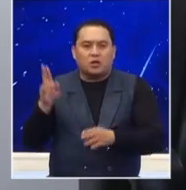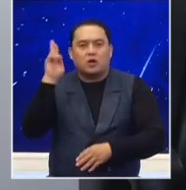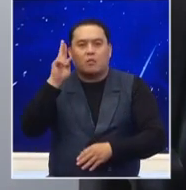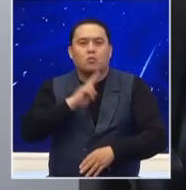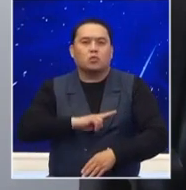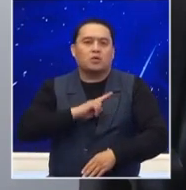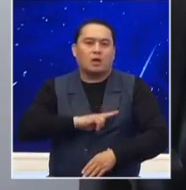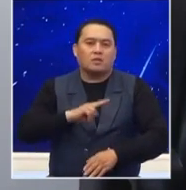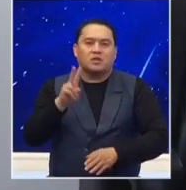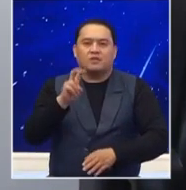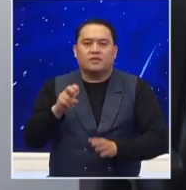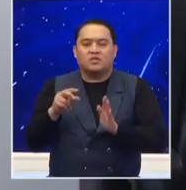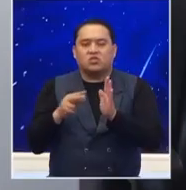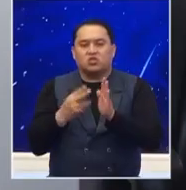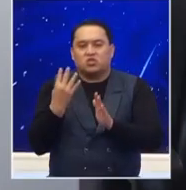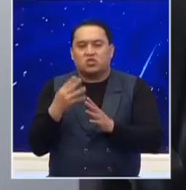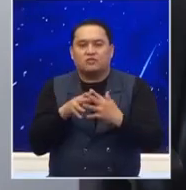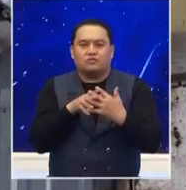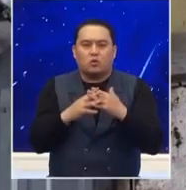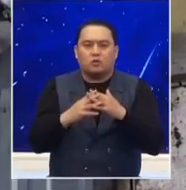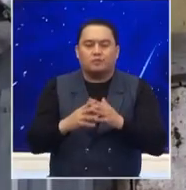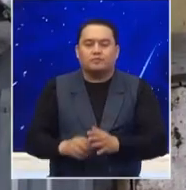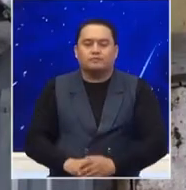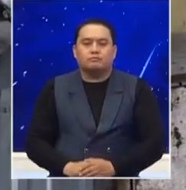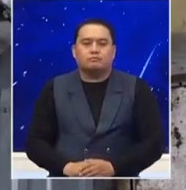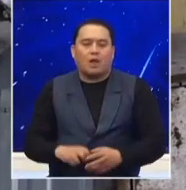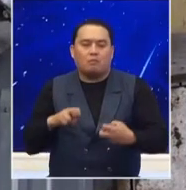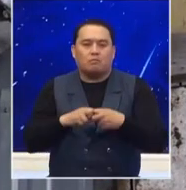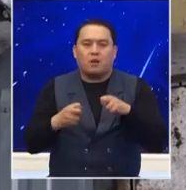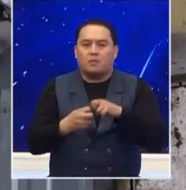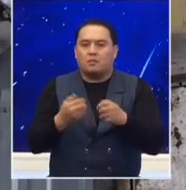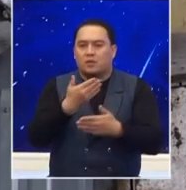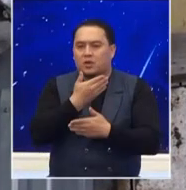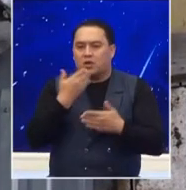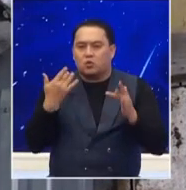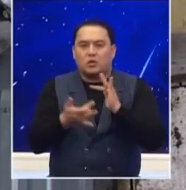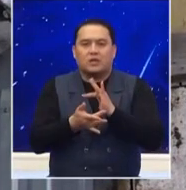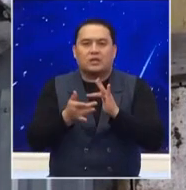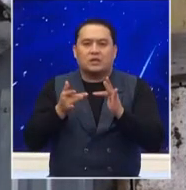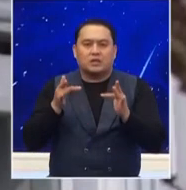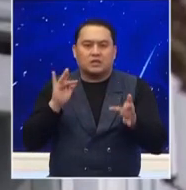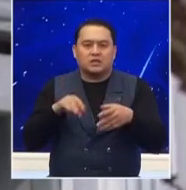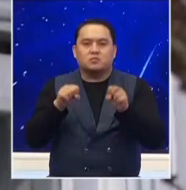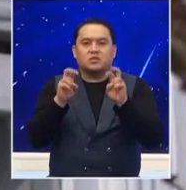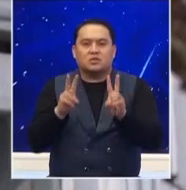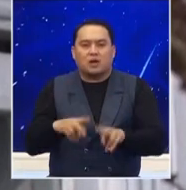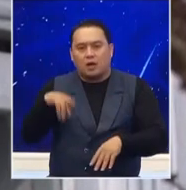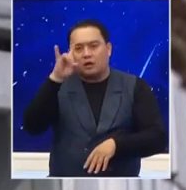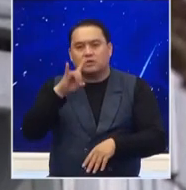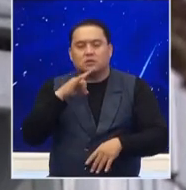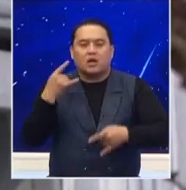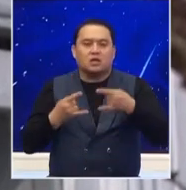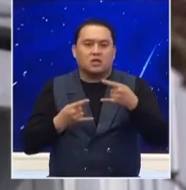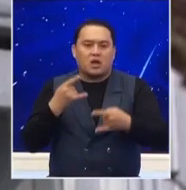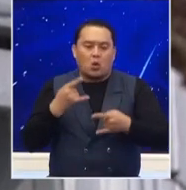работают 204 сельские школы. Проблему отсутствия интернета или его низкого качества специалисты Казахтелекома